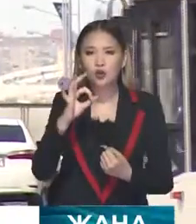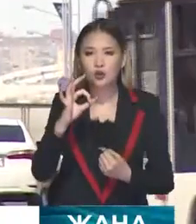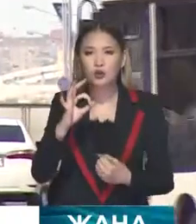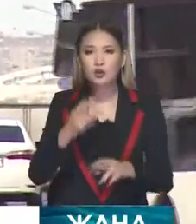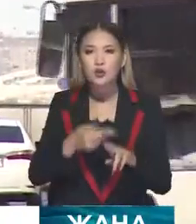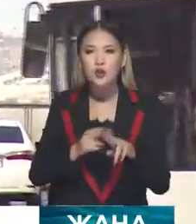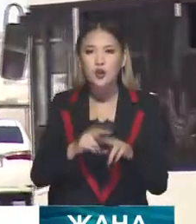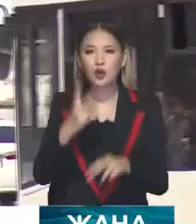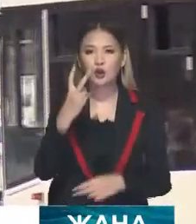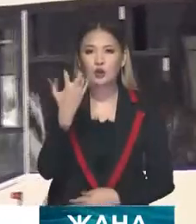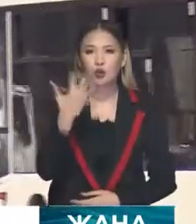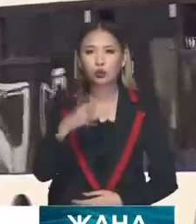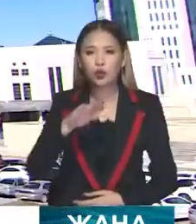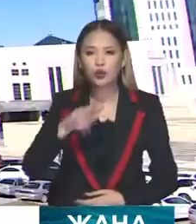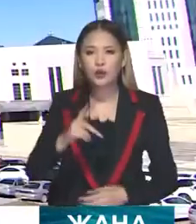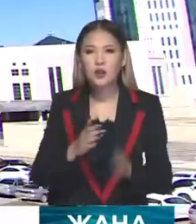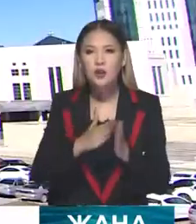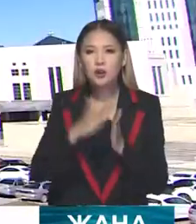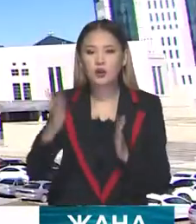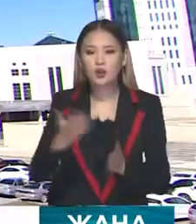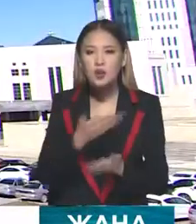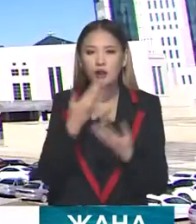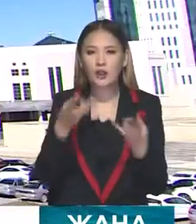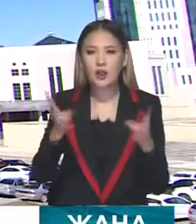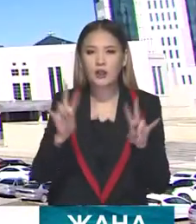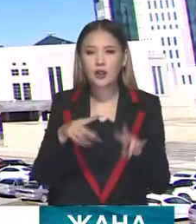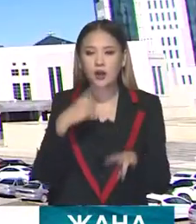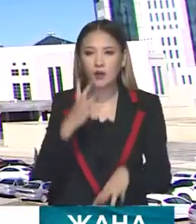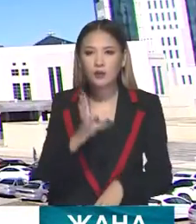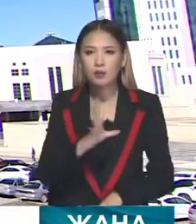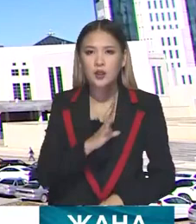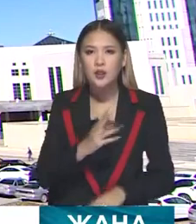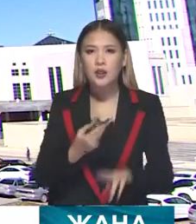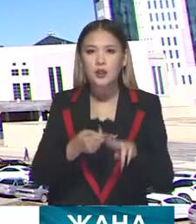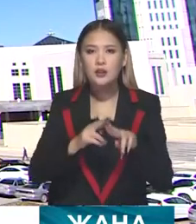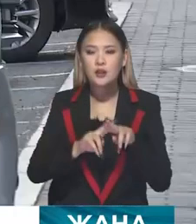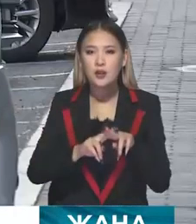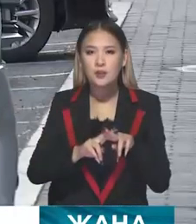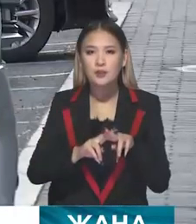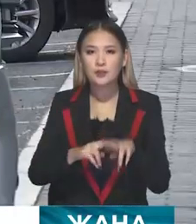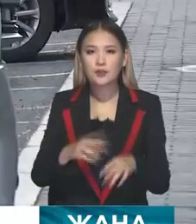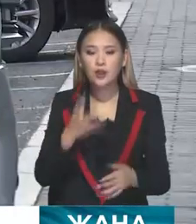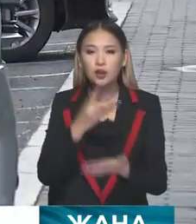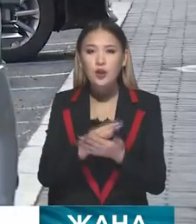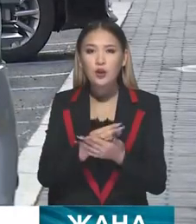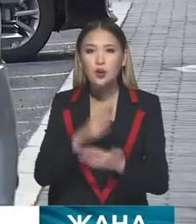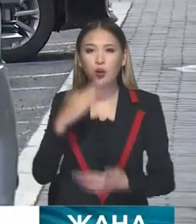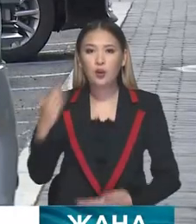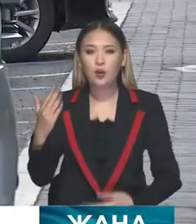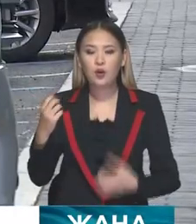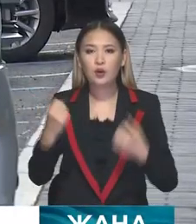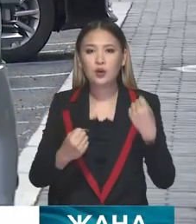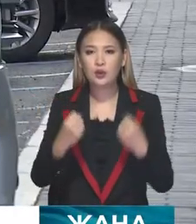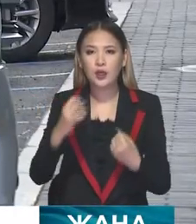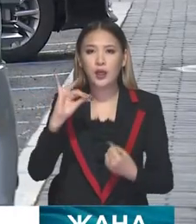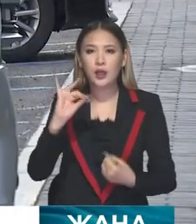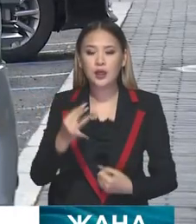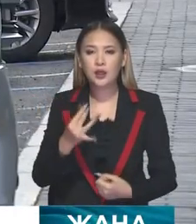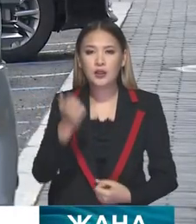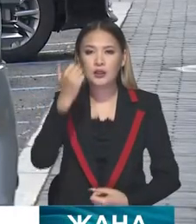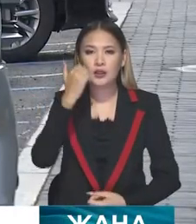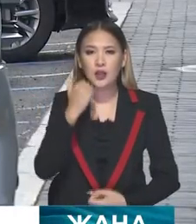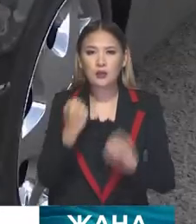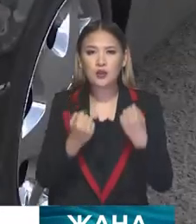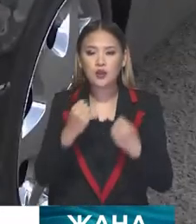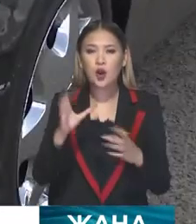250 мың теңгеден асырмау керек. Осы ретте жоғардағы кейіпкерлердің уәжінен бөлек, оң рөлдегі және ескі автокөліктер тіркеуден